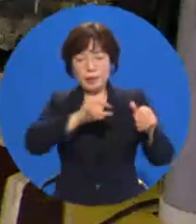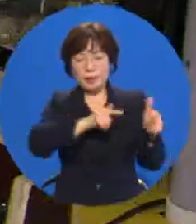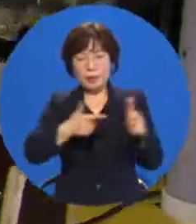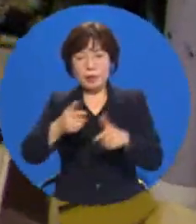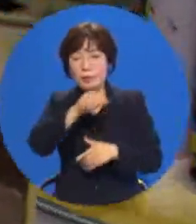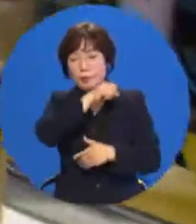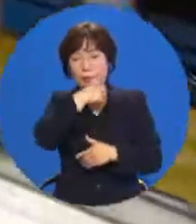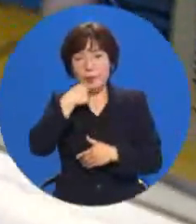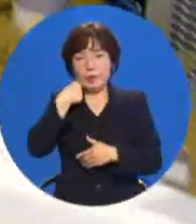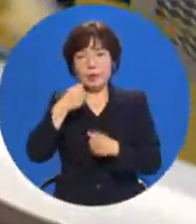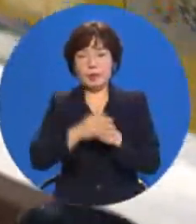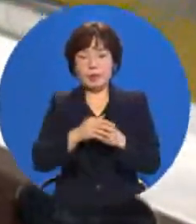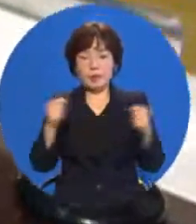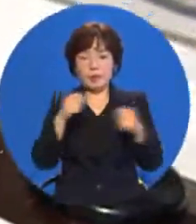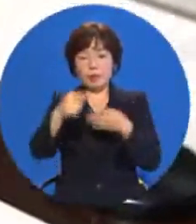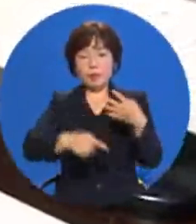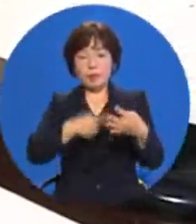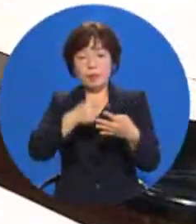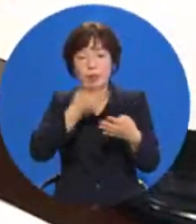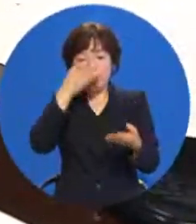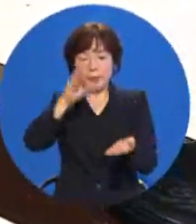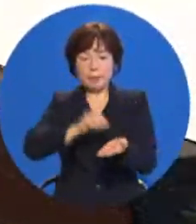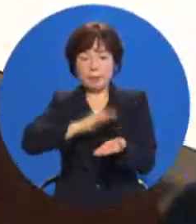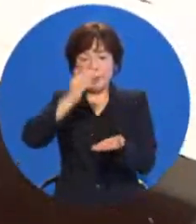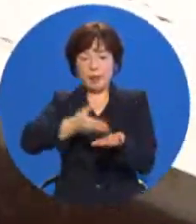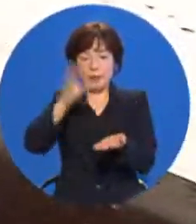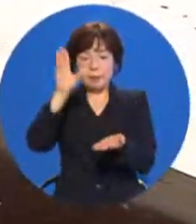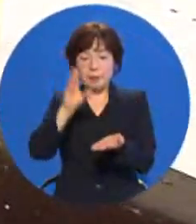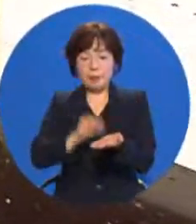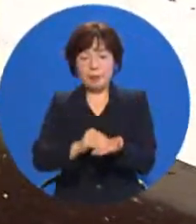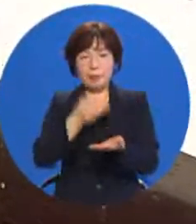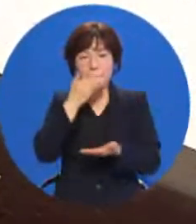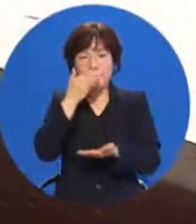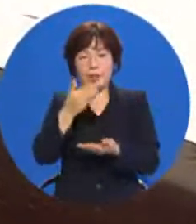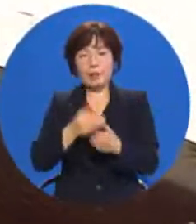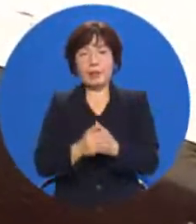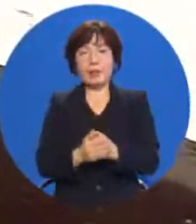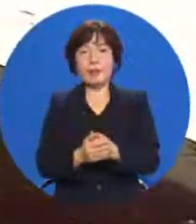겨울철 밥도둑으로 큰 사랑을 받고 있습니다. MBC 뉴스 문현철입니다.